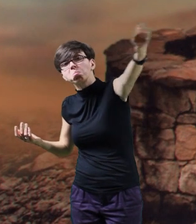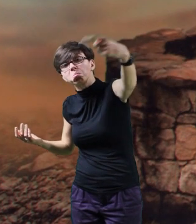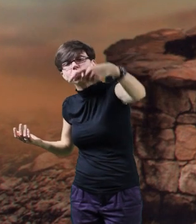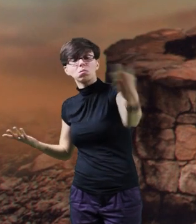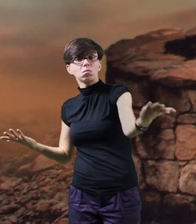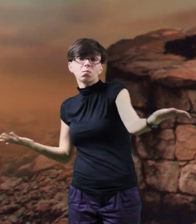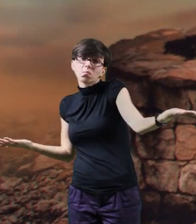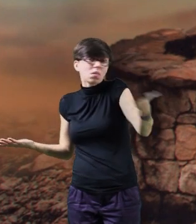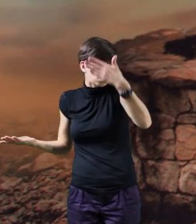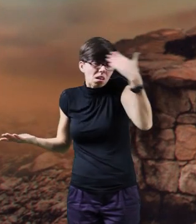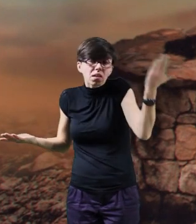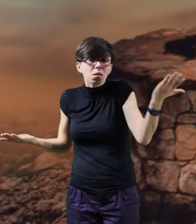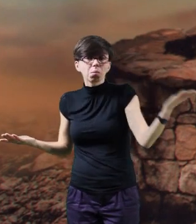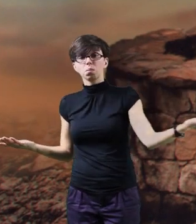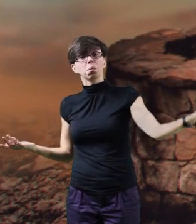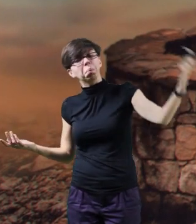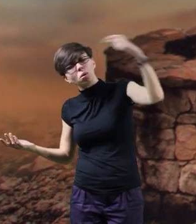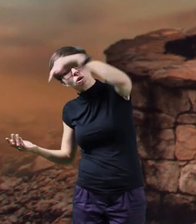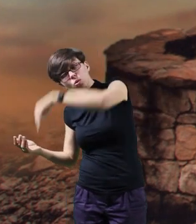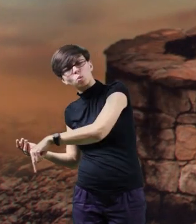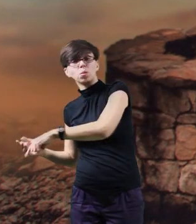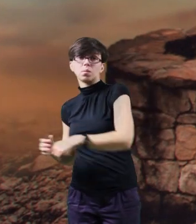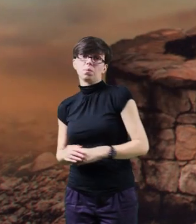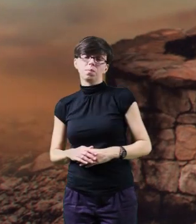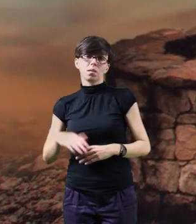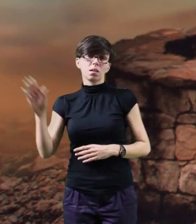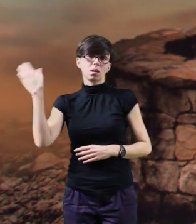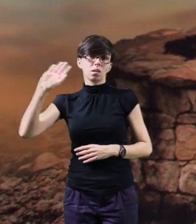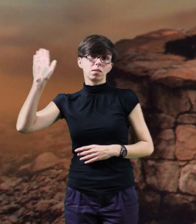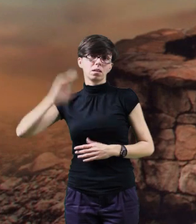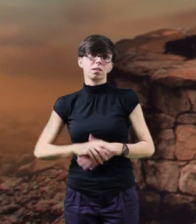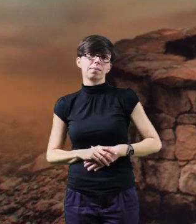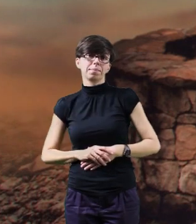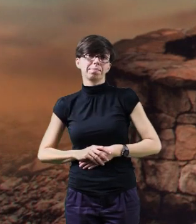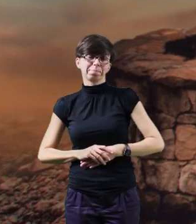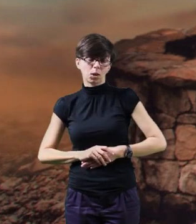ja jestem nie zawsze tego wiem Do